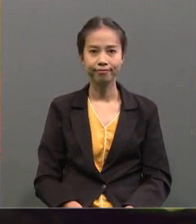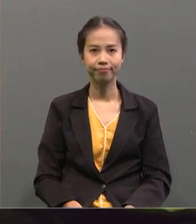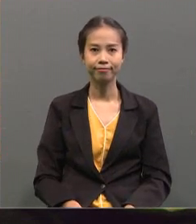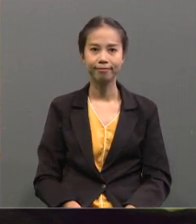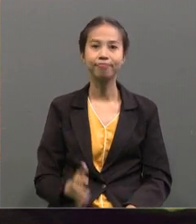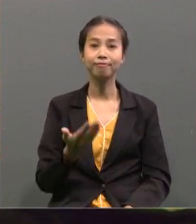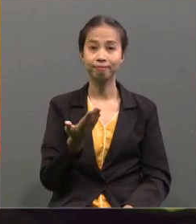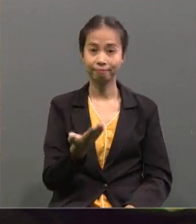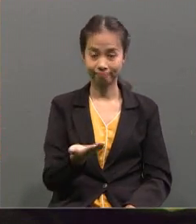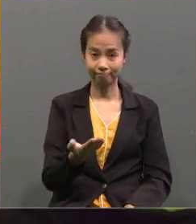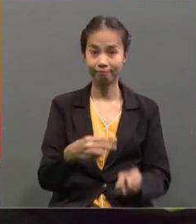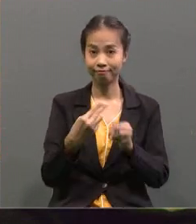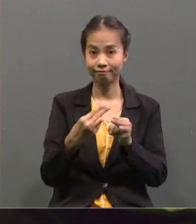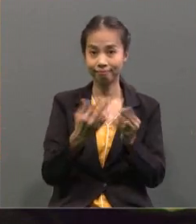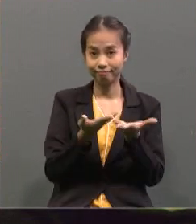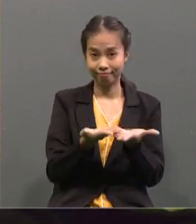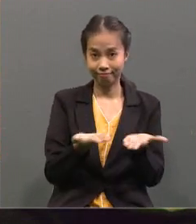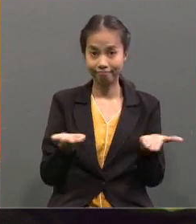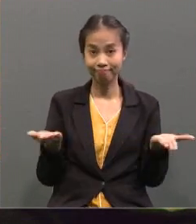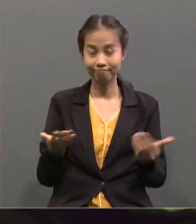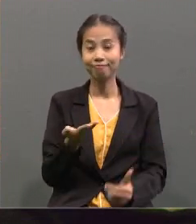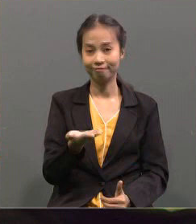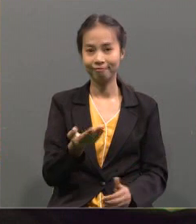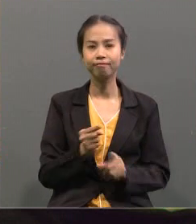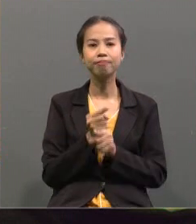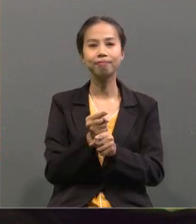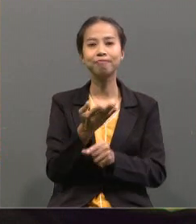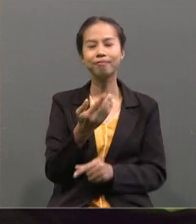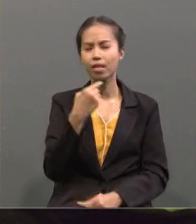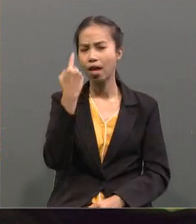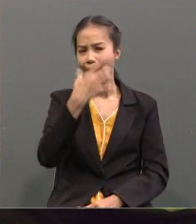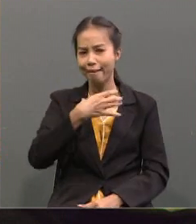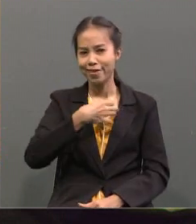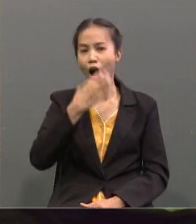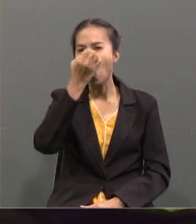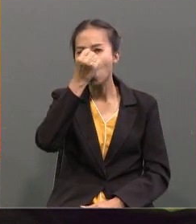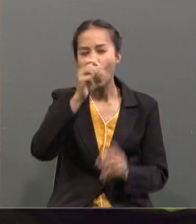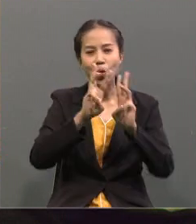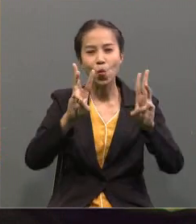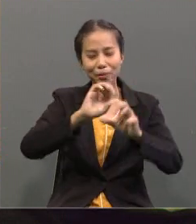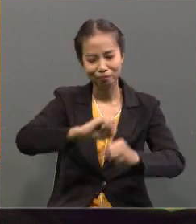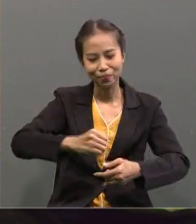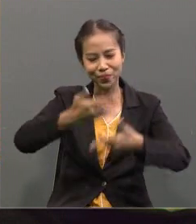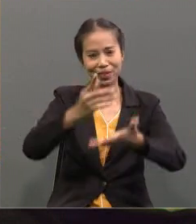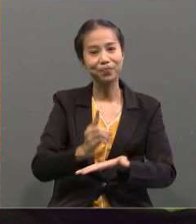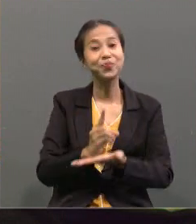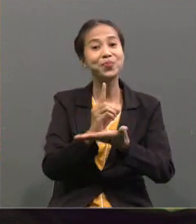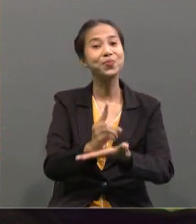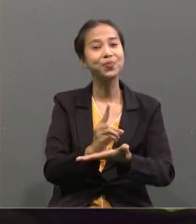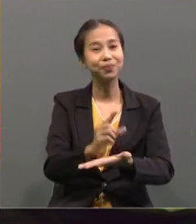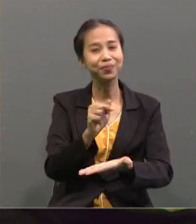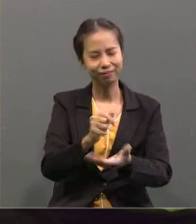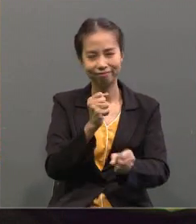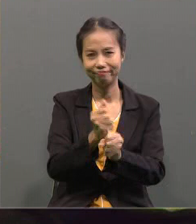องอ่างองอ่าง w.นะครับนี่คือถ้าเกิดว่าใครอยากจะลอยกระทงกับกรุงเทพมหานครที่คลองโอ่ง